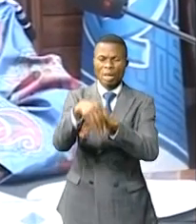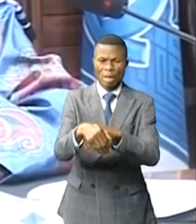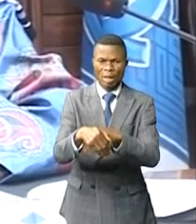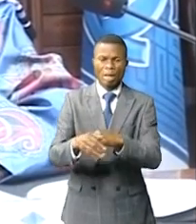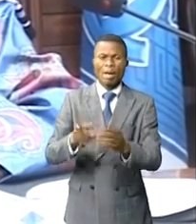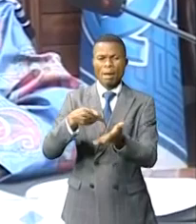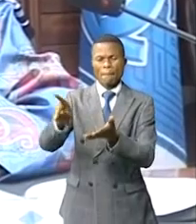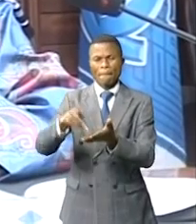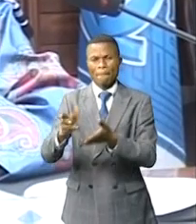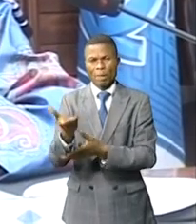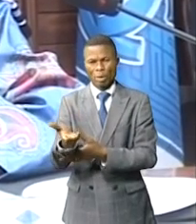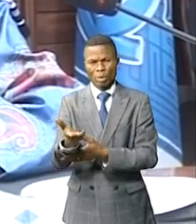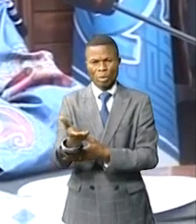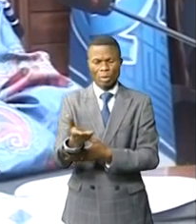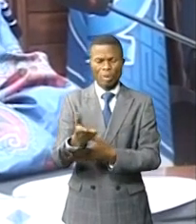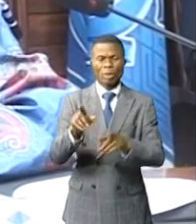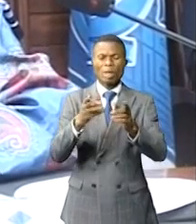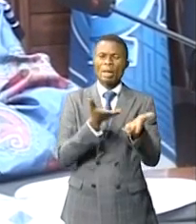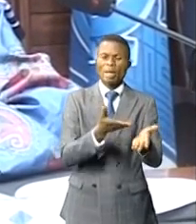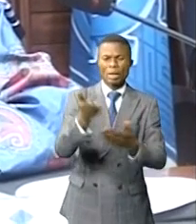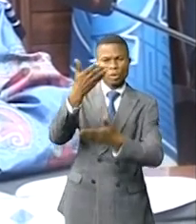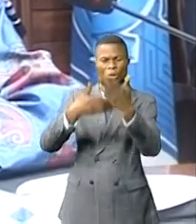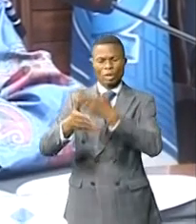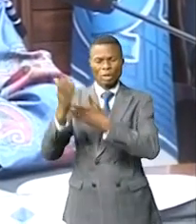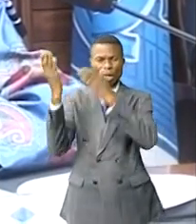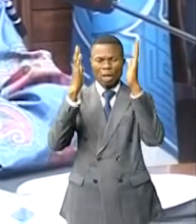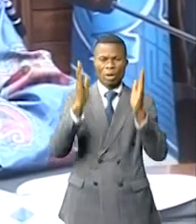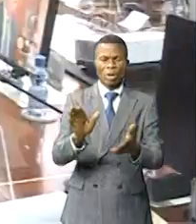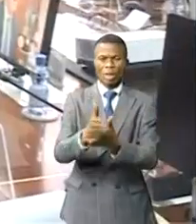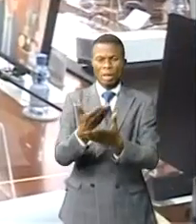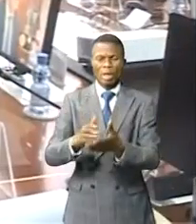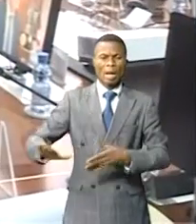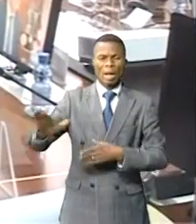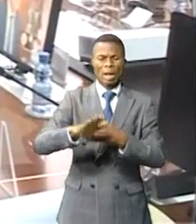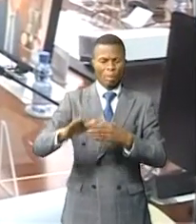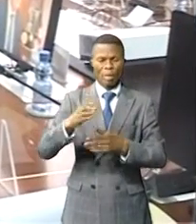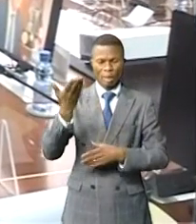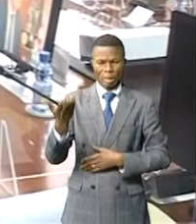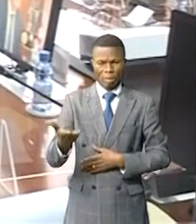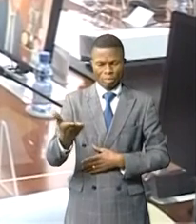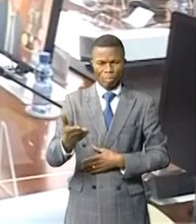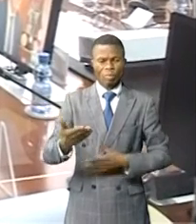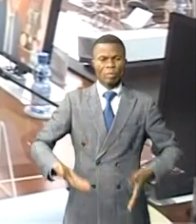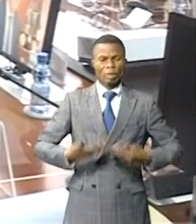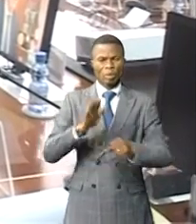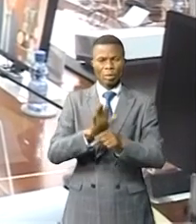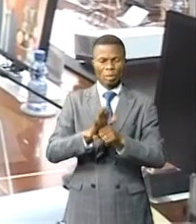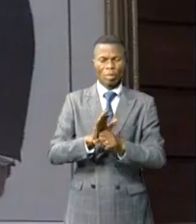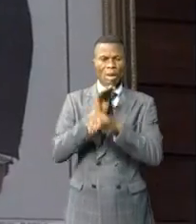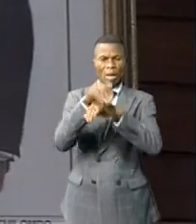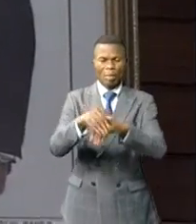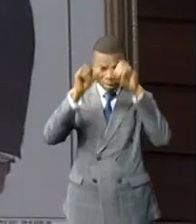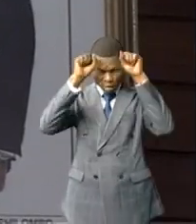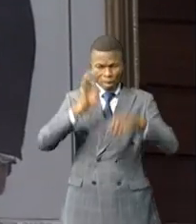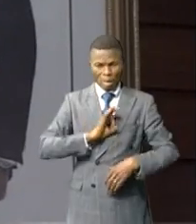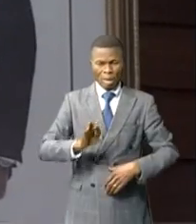paiement à l'effet de faciliter les échanges commerciaux entre les États. Elle n'a pas manqué de saluer l'implication du chef de l'État